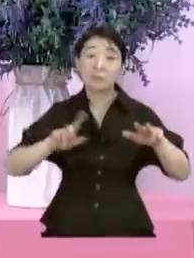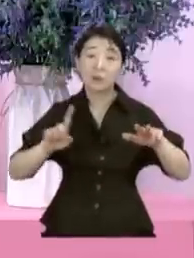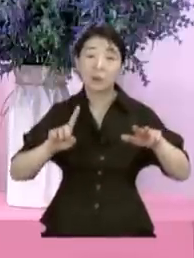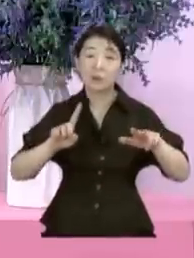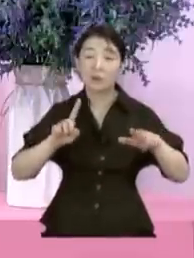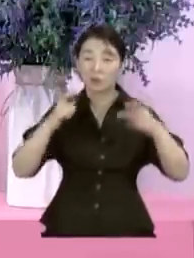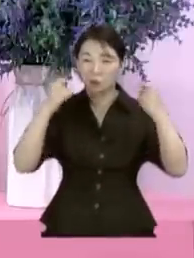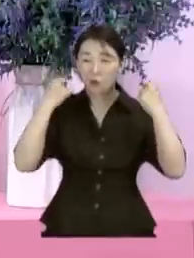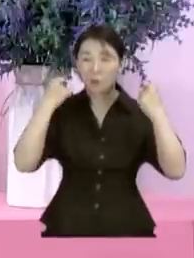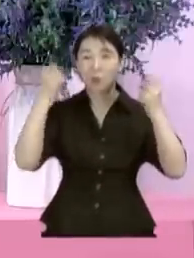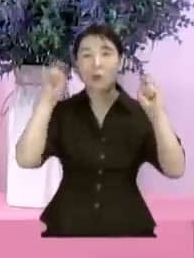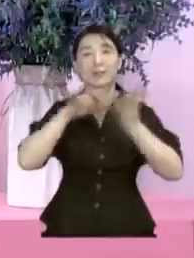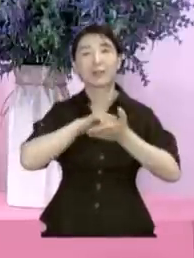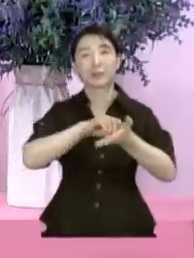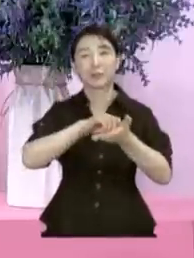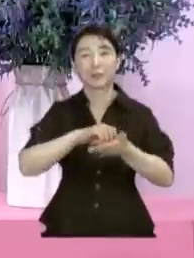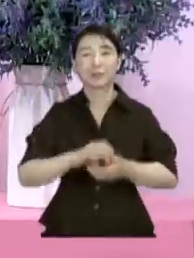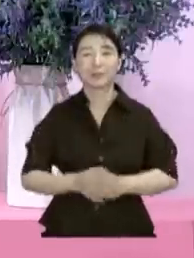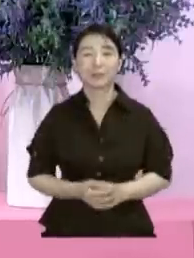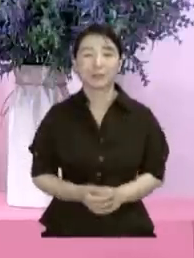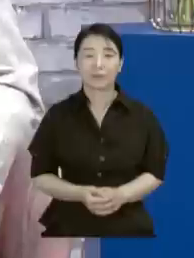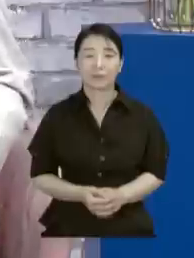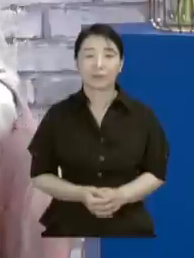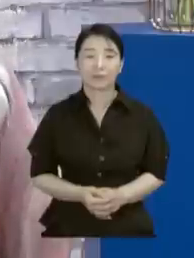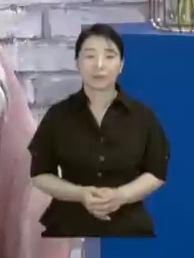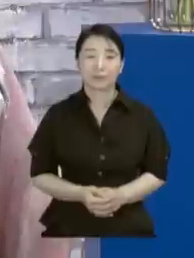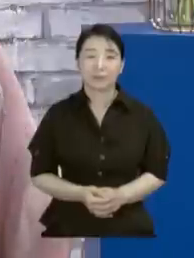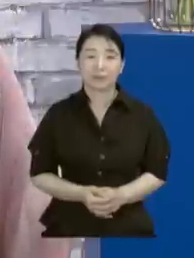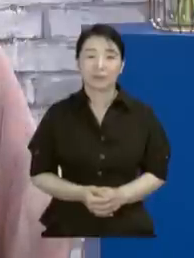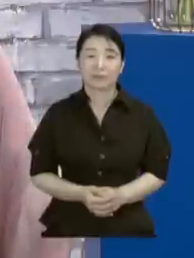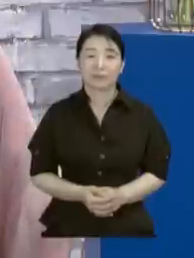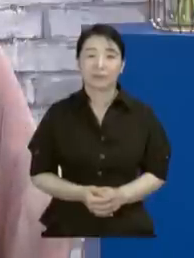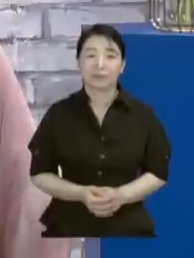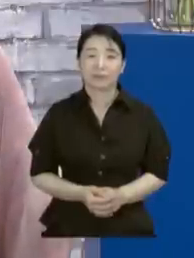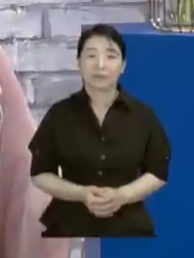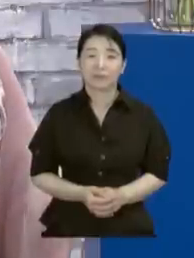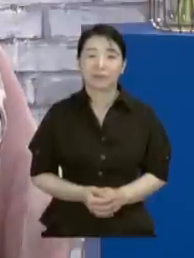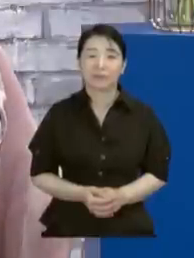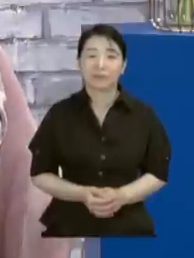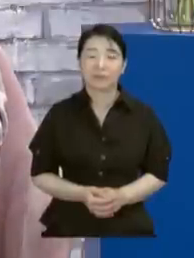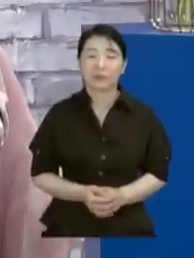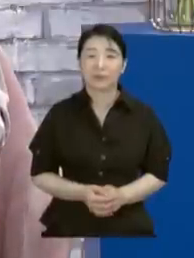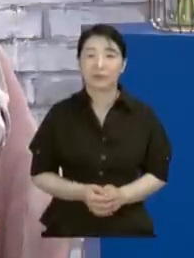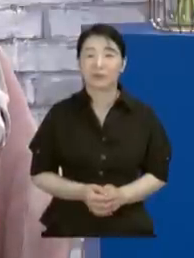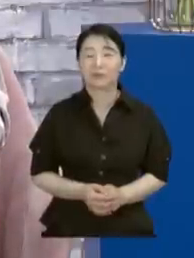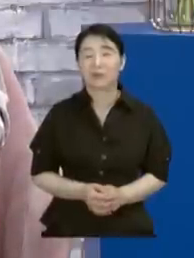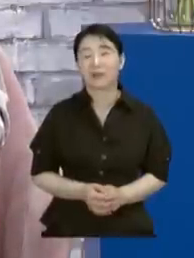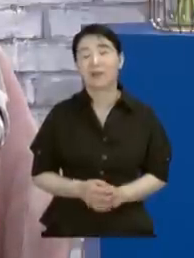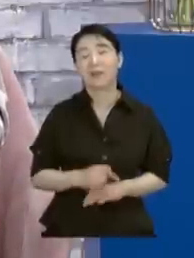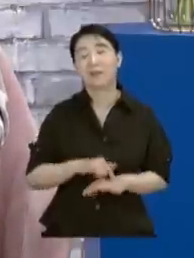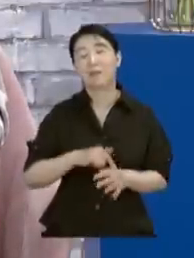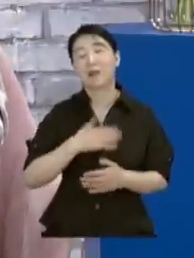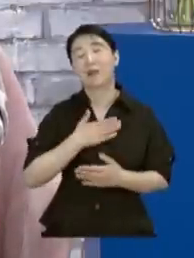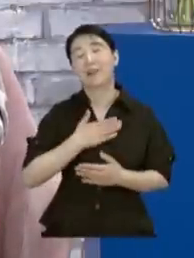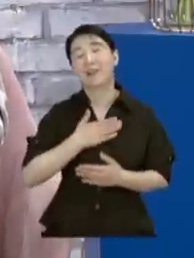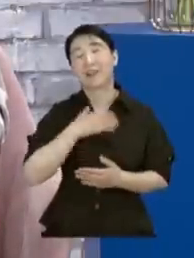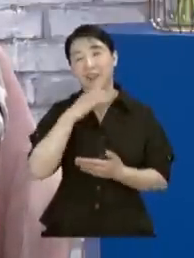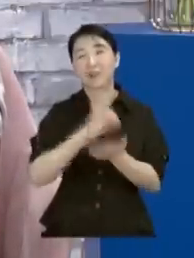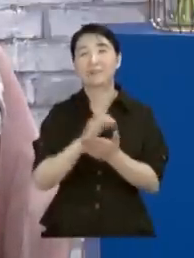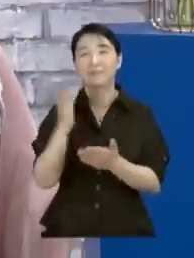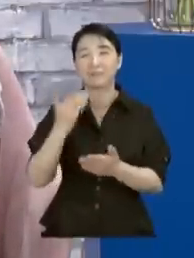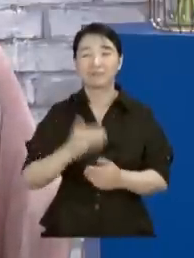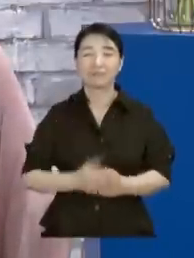하고 취업을 했어요. 지금은요? 예. 잘해. 너무 지금 네, 너무 따뜻한 얘기예요. 세상에.